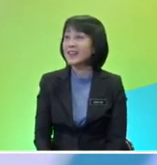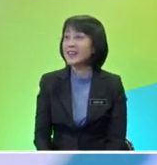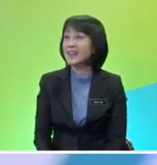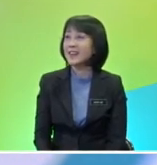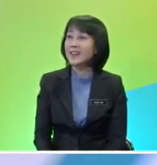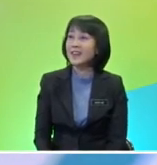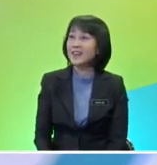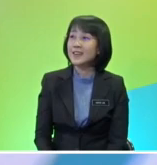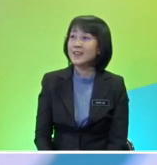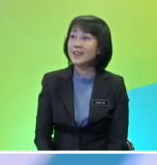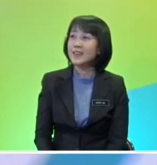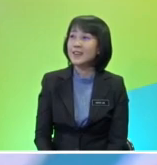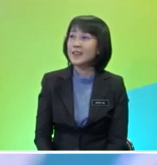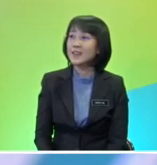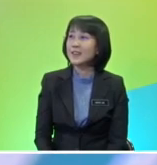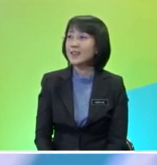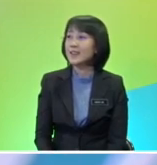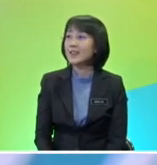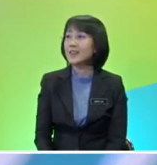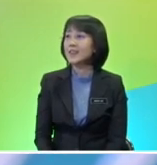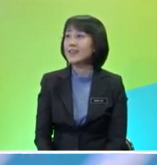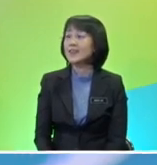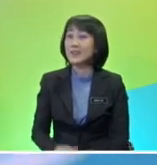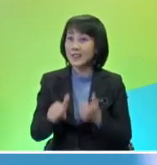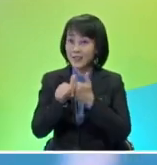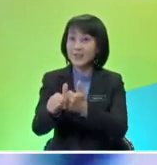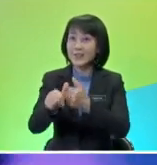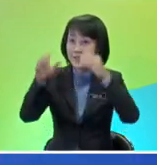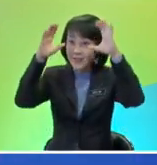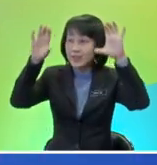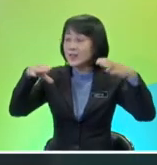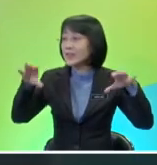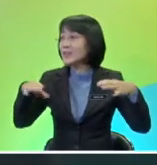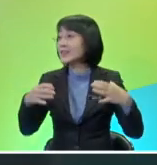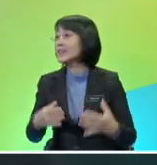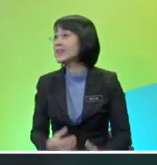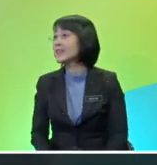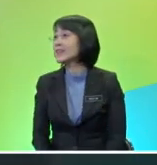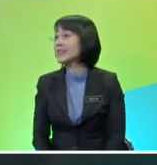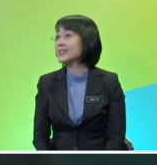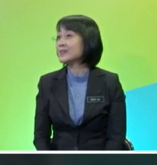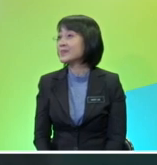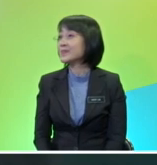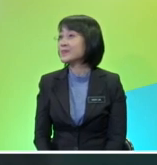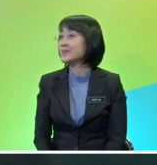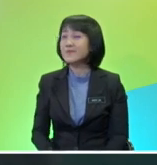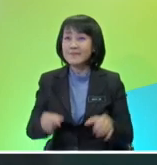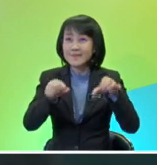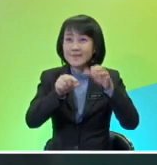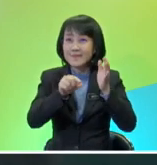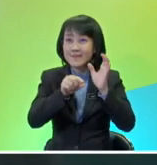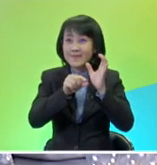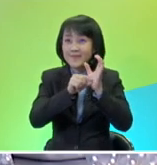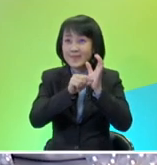cucuk sekarang. Satu, dua, tiga. Sah. Dah. Okey, baiklah. Sekarang kita letak di sini ya, Kemal ya. Okey. Okey, kita cuba tanggalkan pen